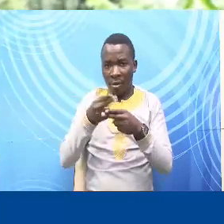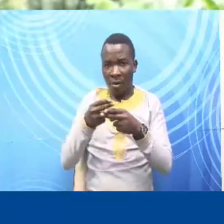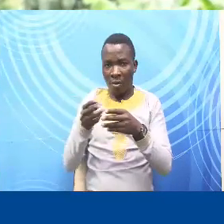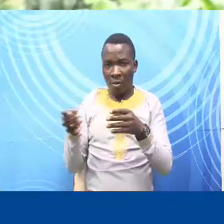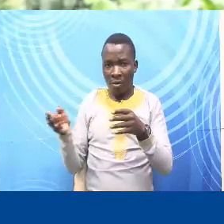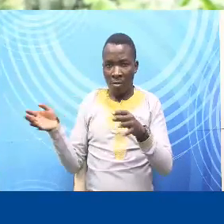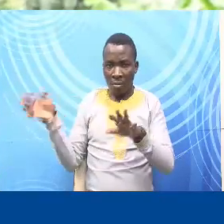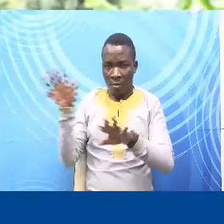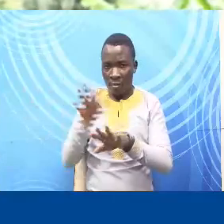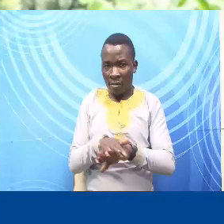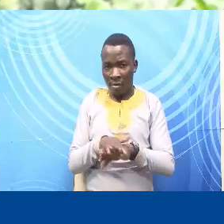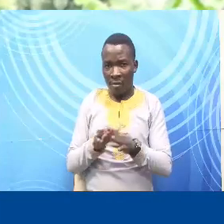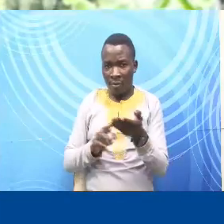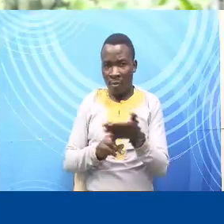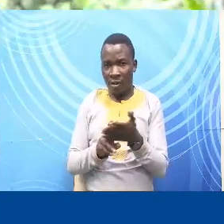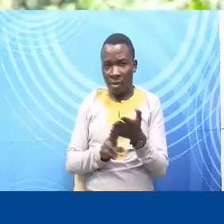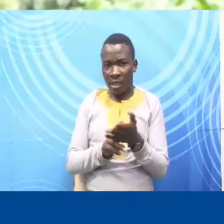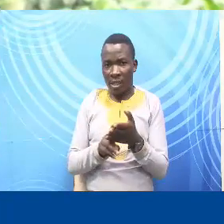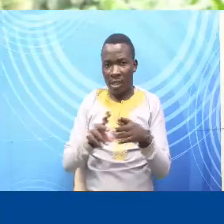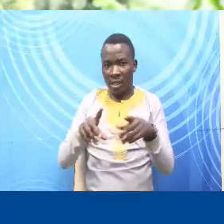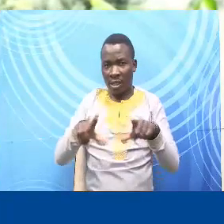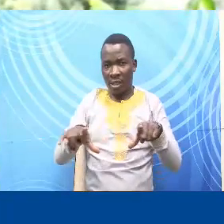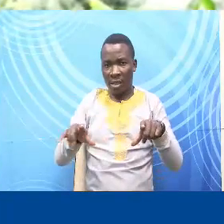guhuza imikoreshereze y'ubutaka.